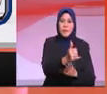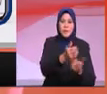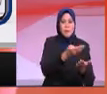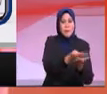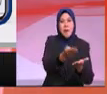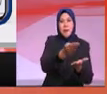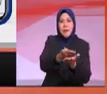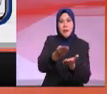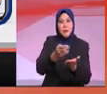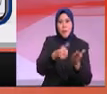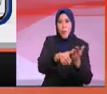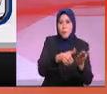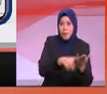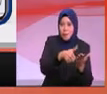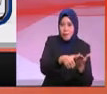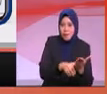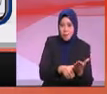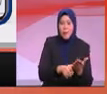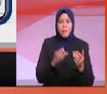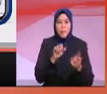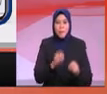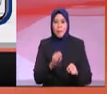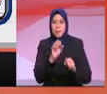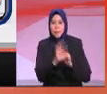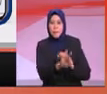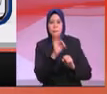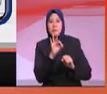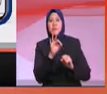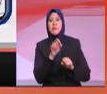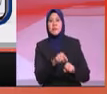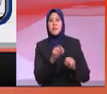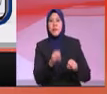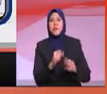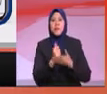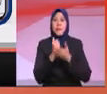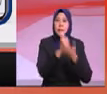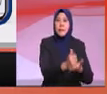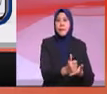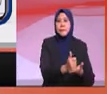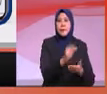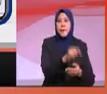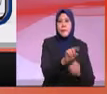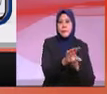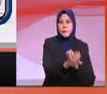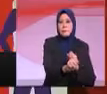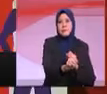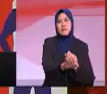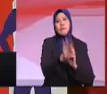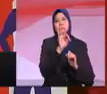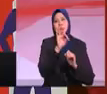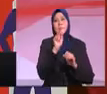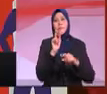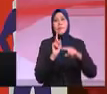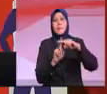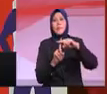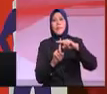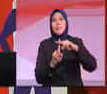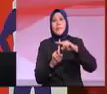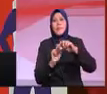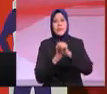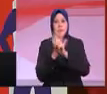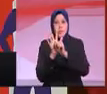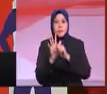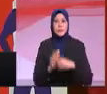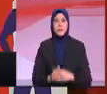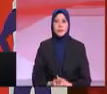membeli belah, dan kita boleh kenal pasti dan juga kita boleh bantu untuk mengesanan kes yang terdedah kes